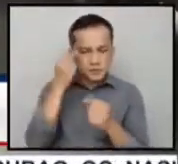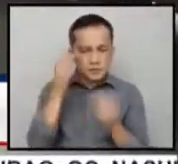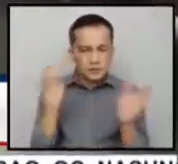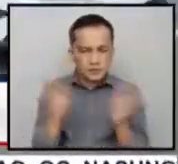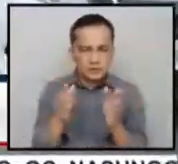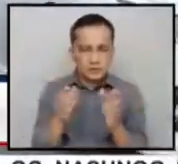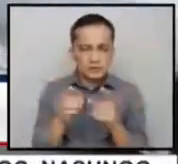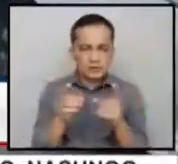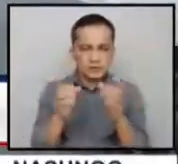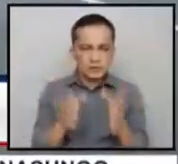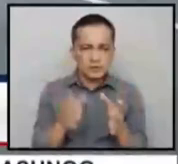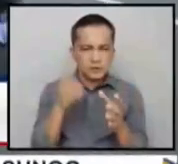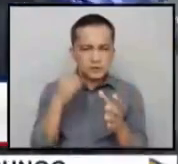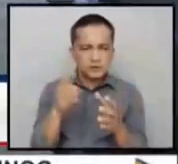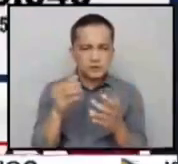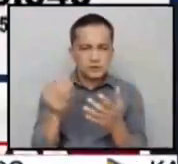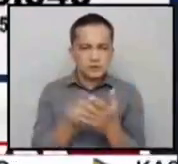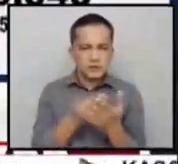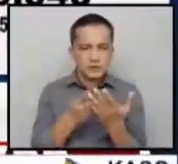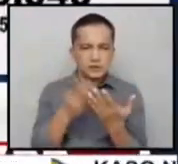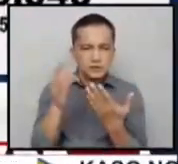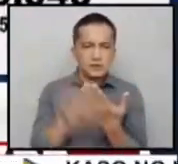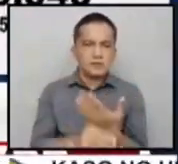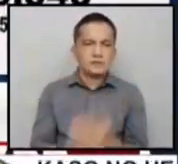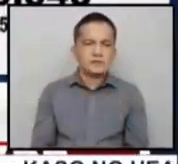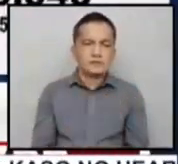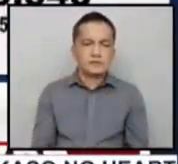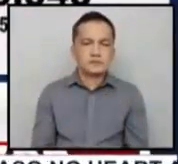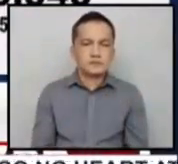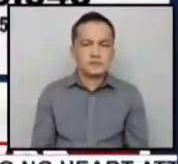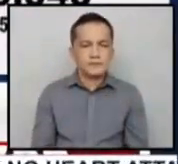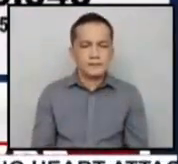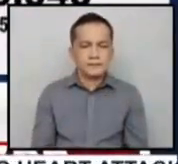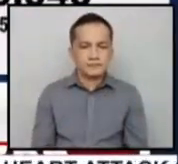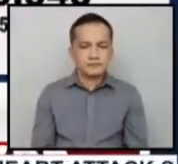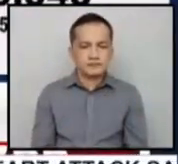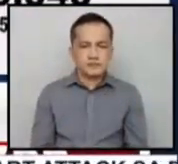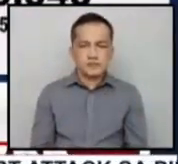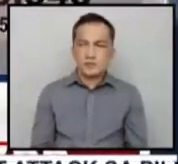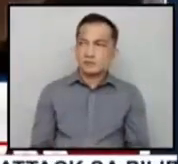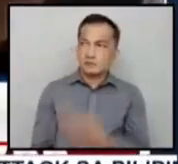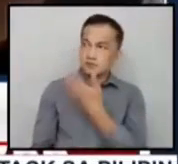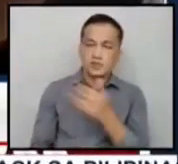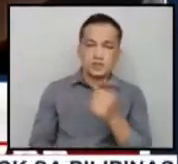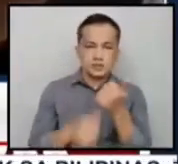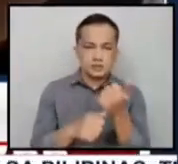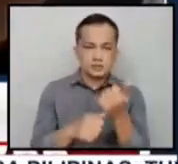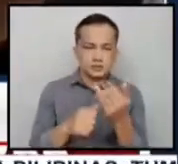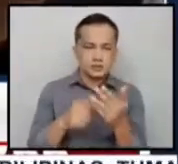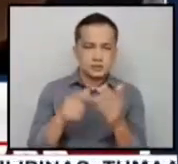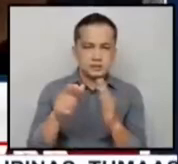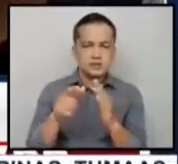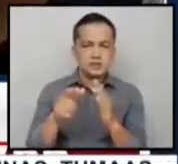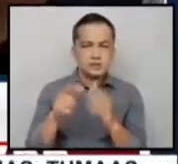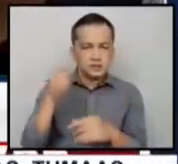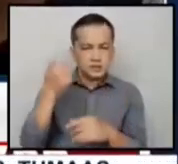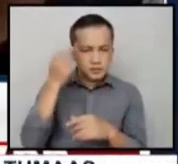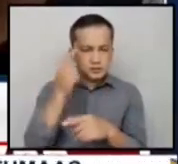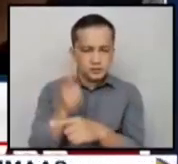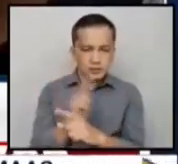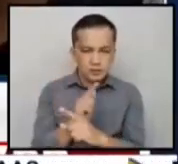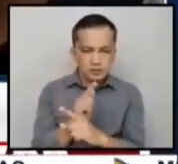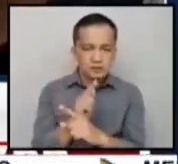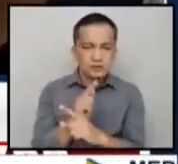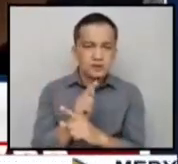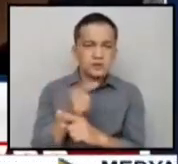operator para sa modernization program. Yung pong assistant ng ating pamahalaan, doon po sa kanilang mga loans, mayroon pong binibigay ang